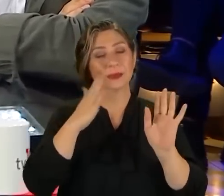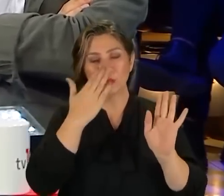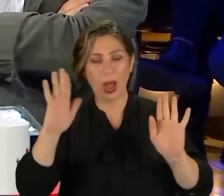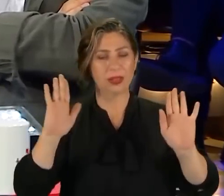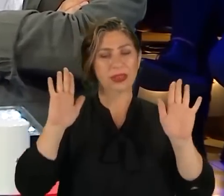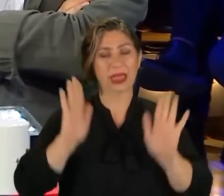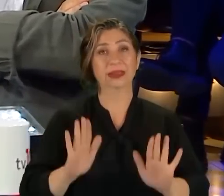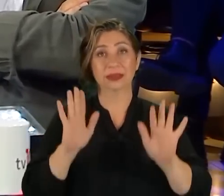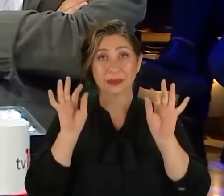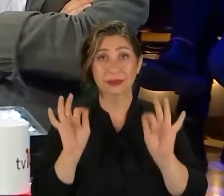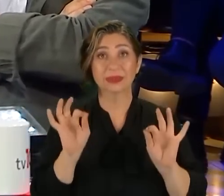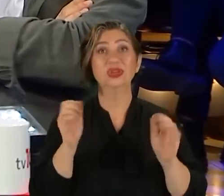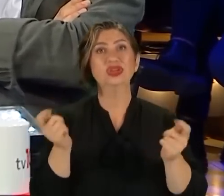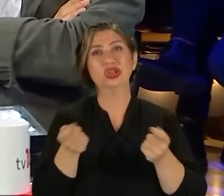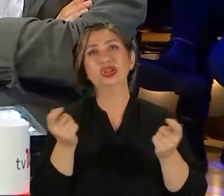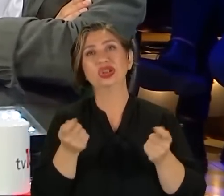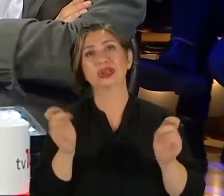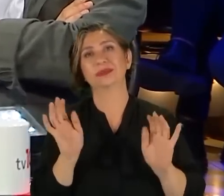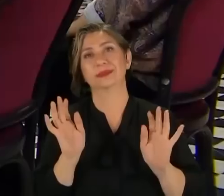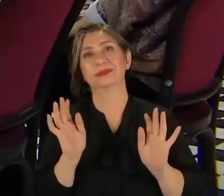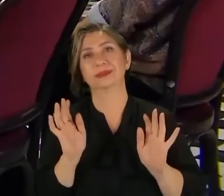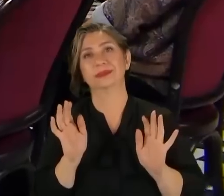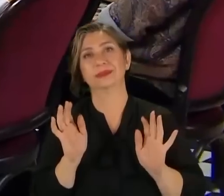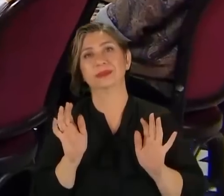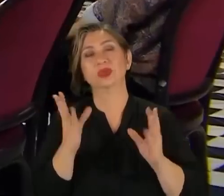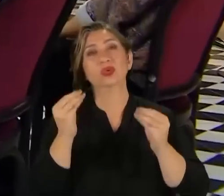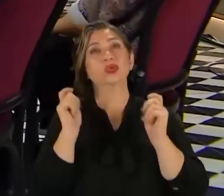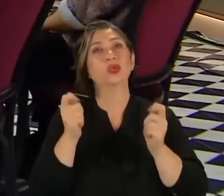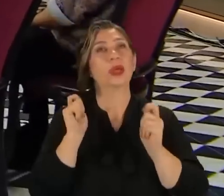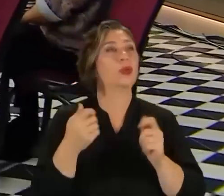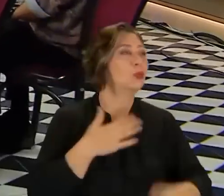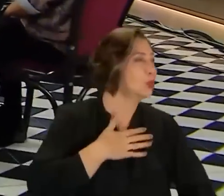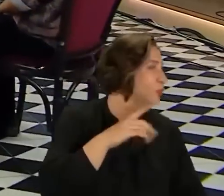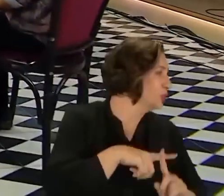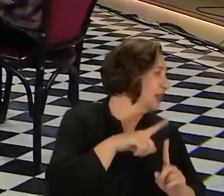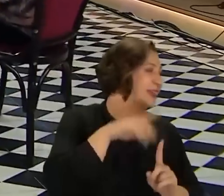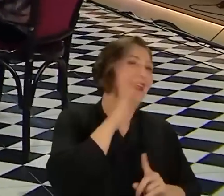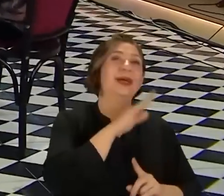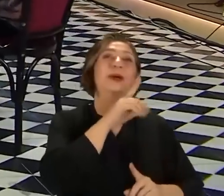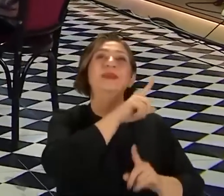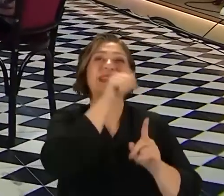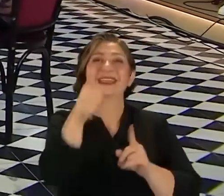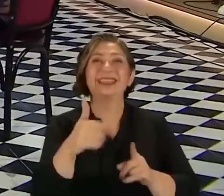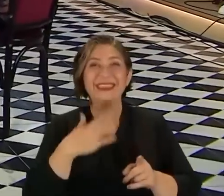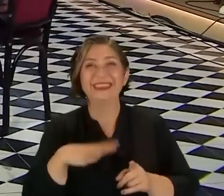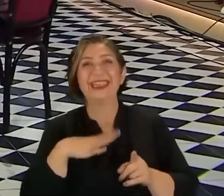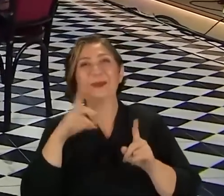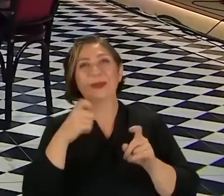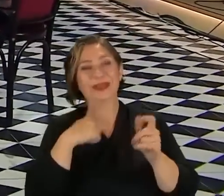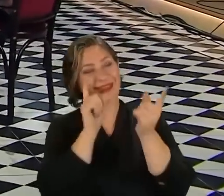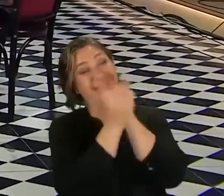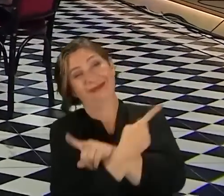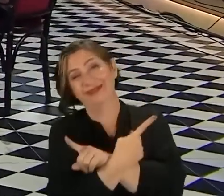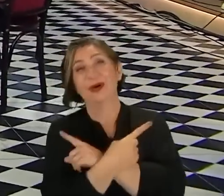belli. Çalıştık. Evet. Çok zorlanıyorum Tuncer. Sizden birisi gelip oturmak ister mi buraya benim yerime